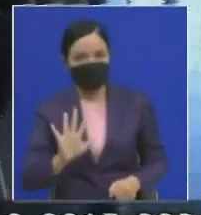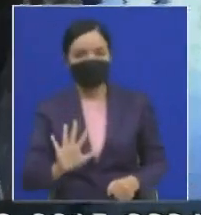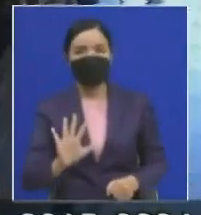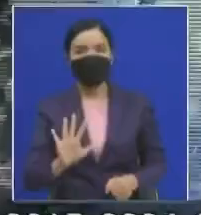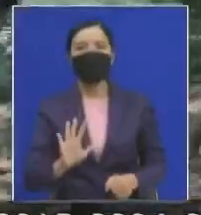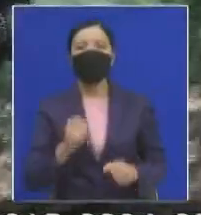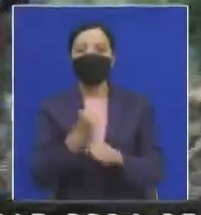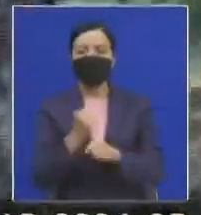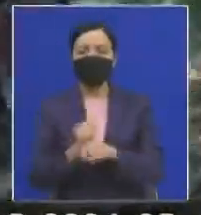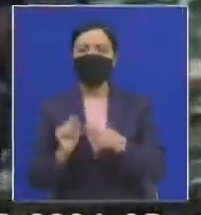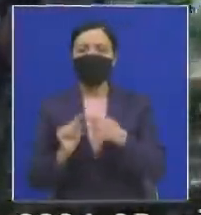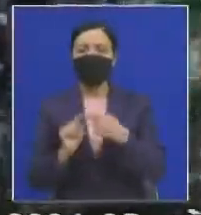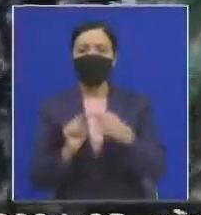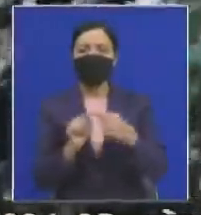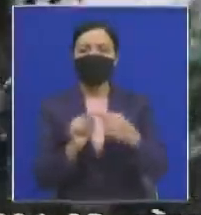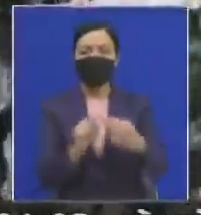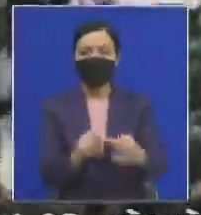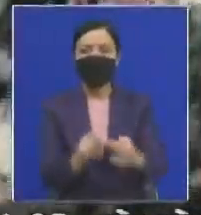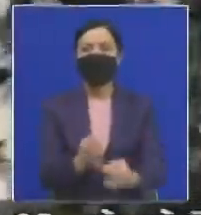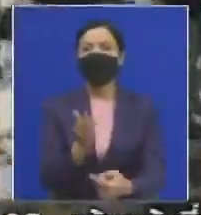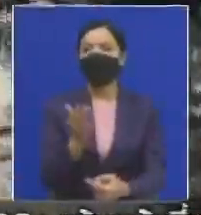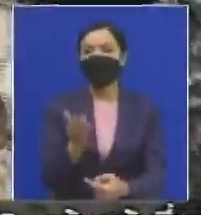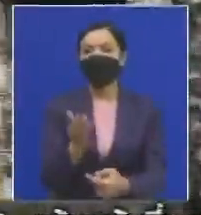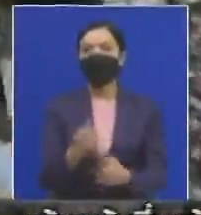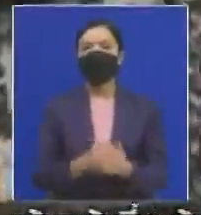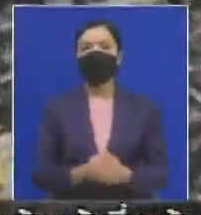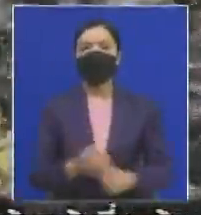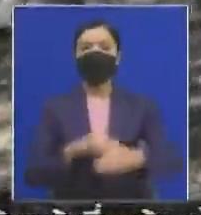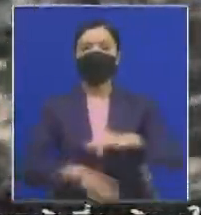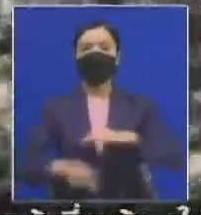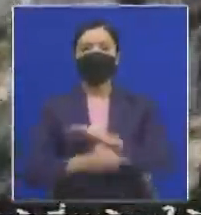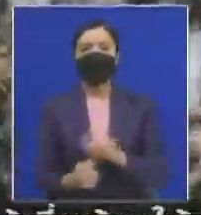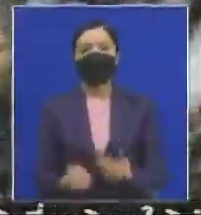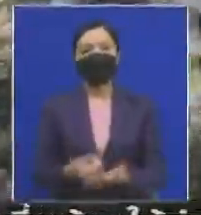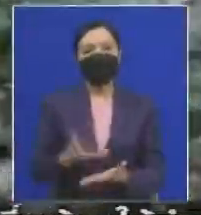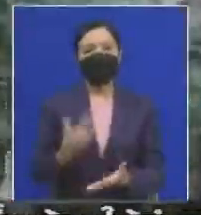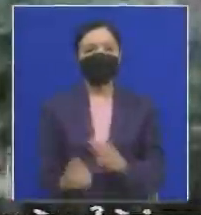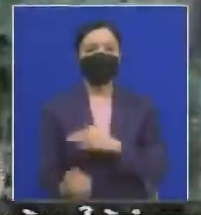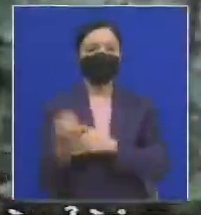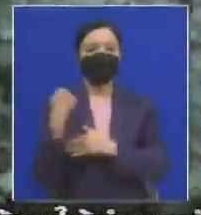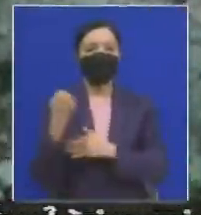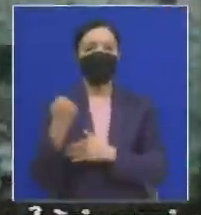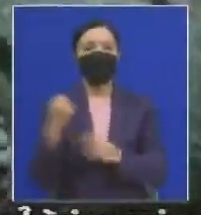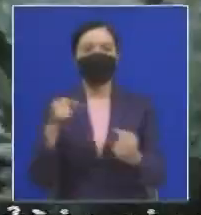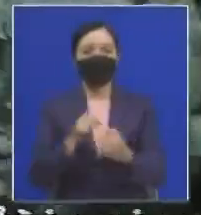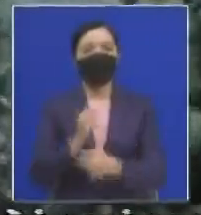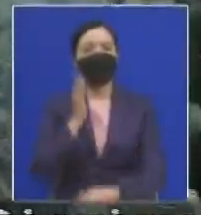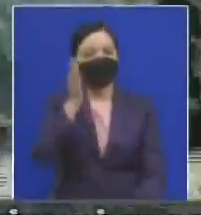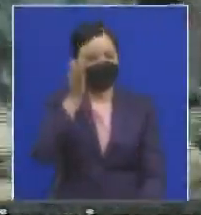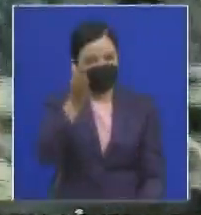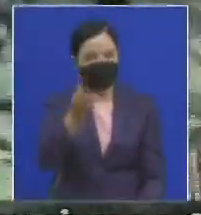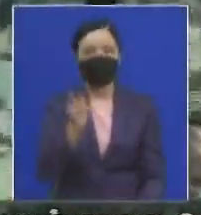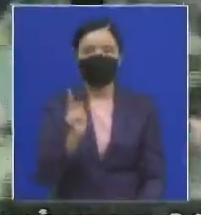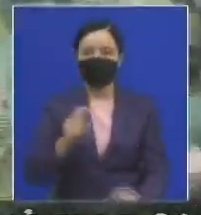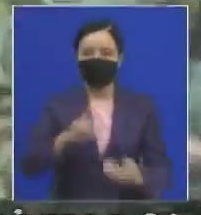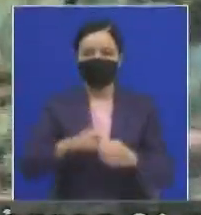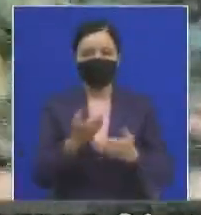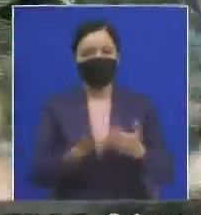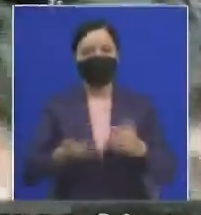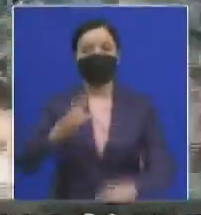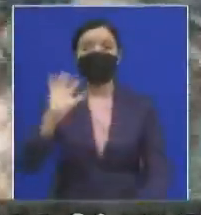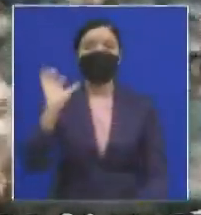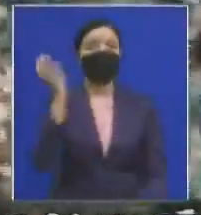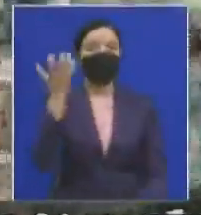ต่อเน้อง แล้วงานนี้มเปนงานพื้ฐานความมนคง์ ในอนาคตต่อไปดวยเป็ปัญหาระดบโลก